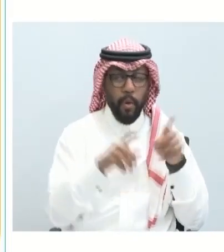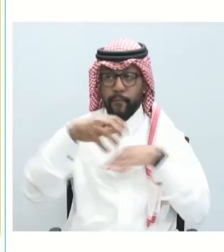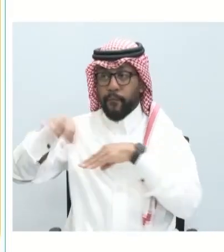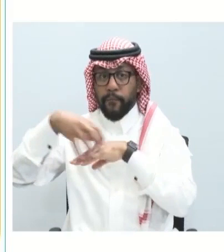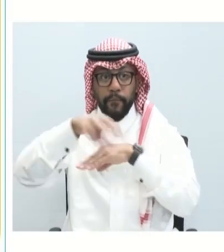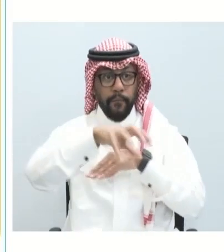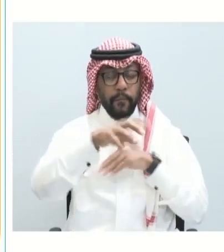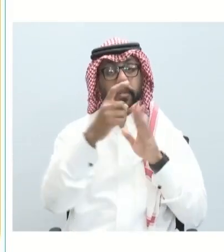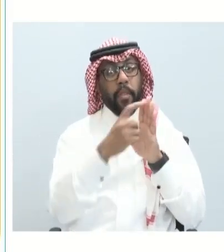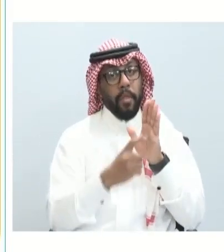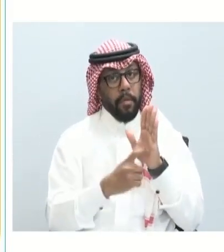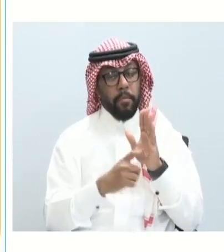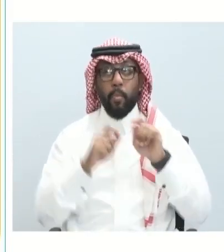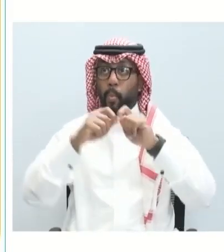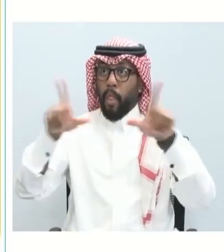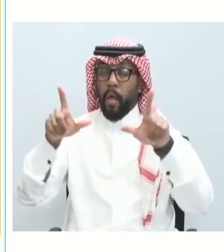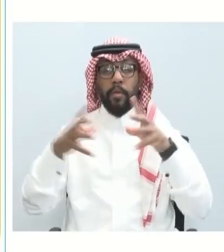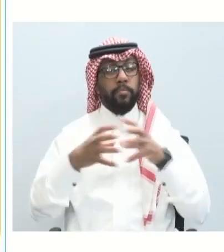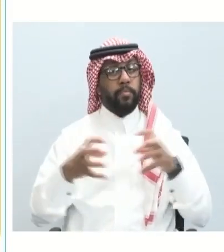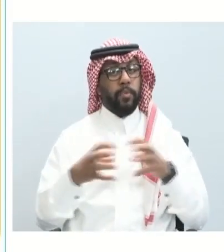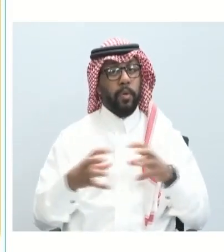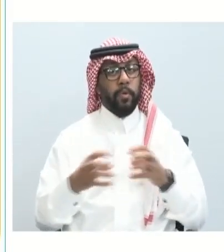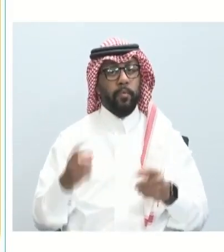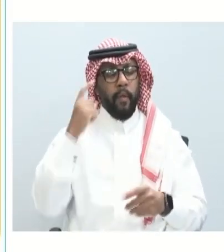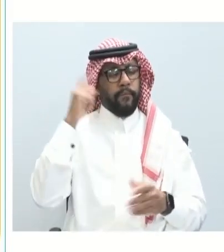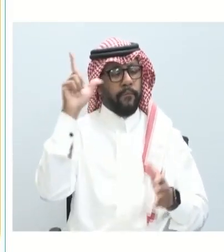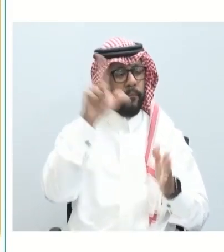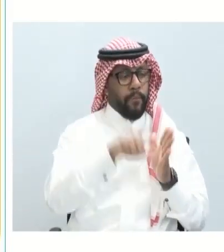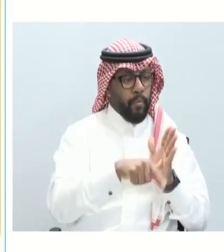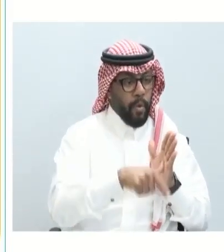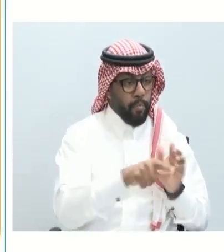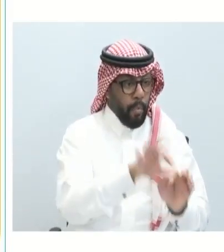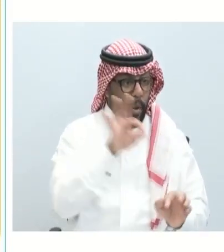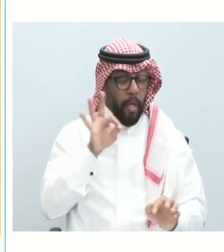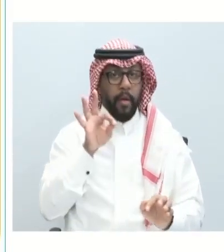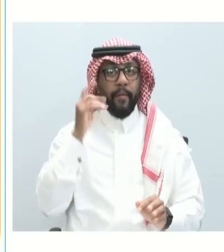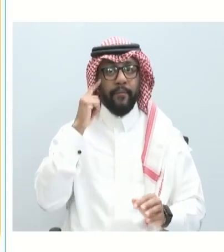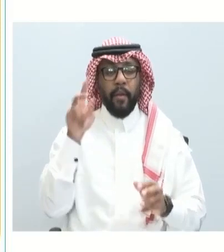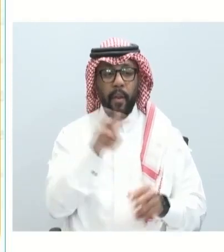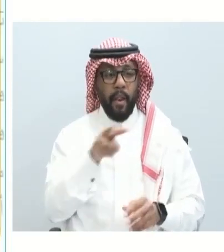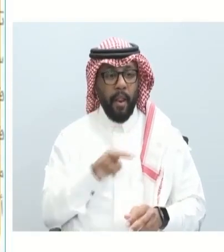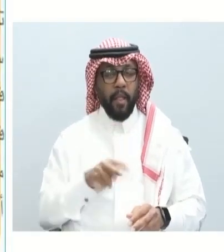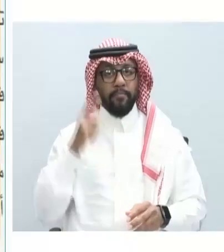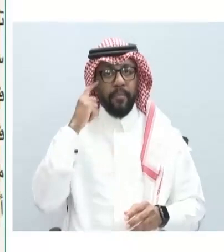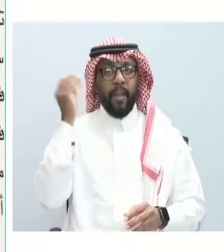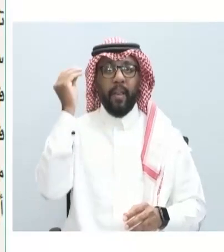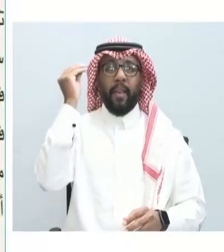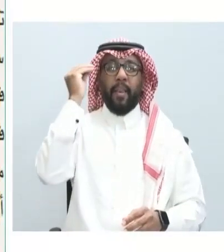التنظيم التعميم التحليل التركيب الاستدلال الاستقرائي او الاستنباطي